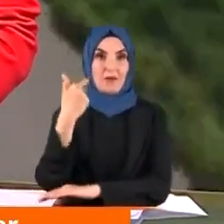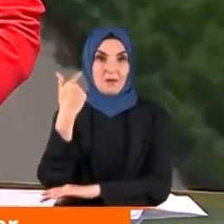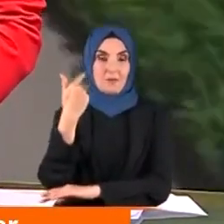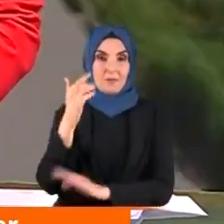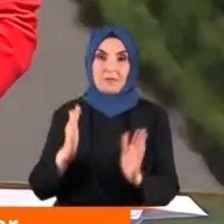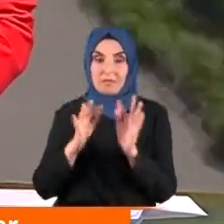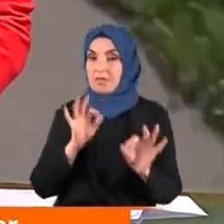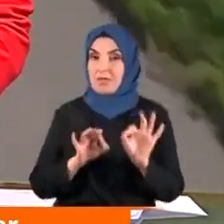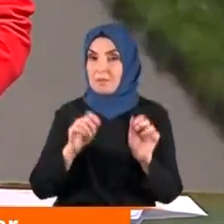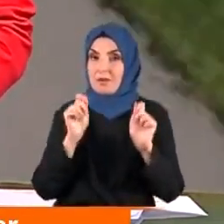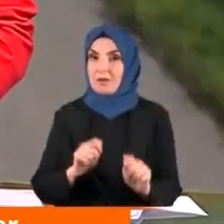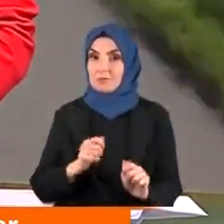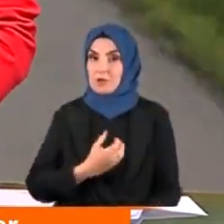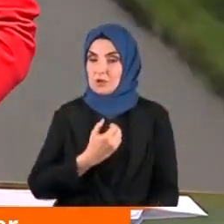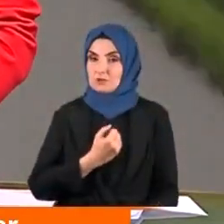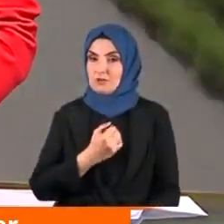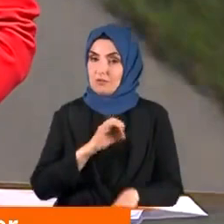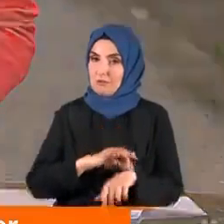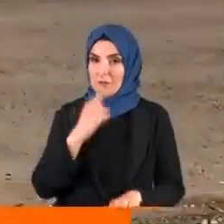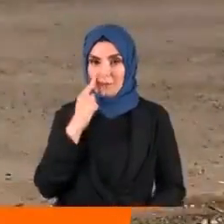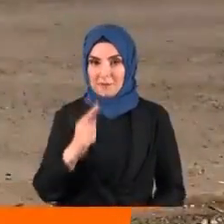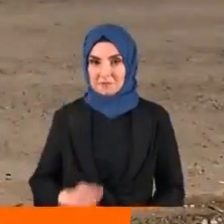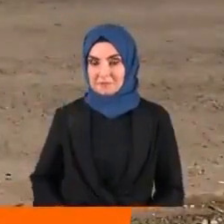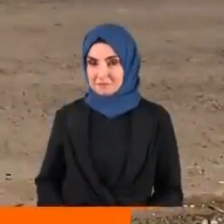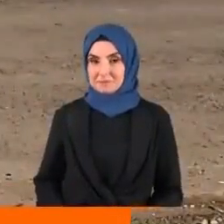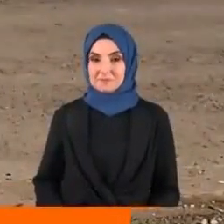dolu o görüntü geliyor şimdi ekranlarınıza.